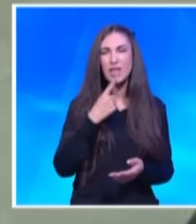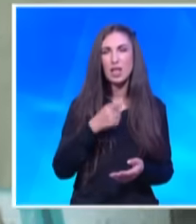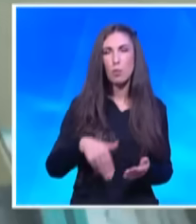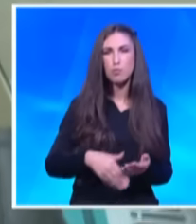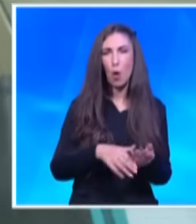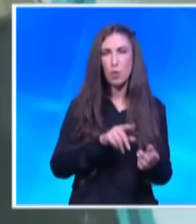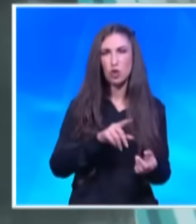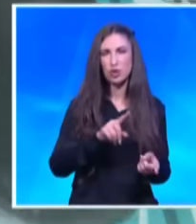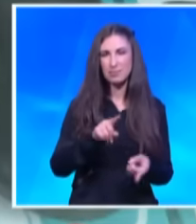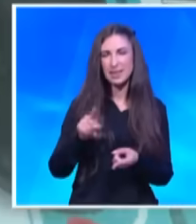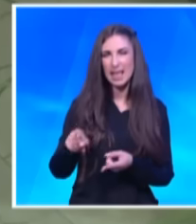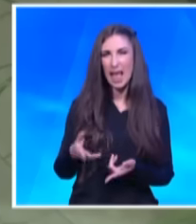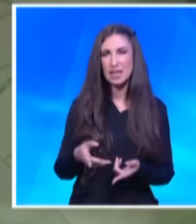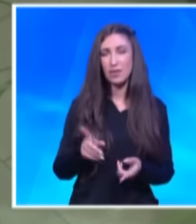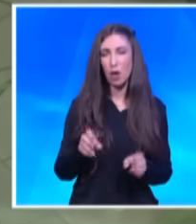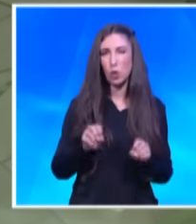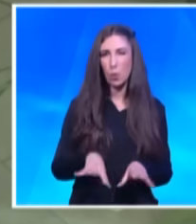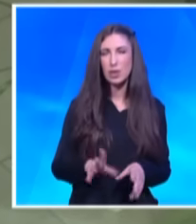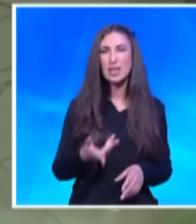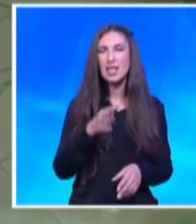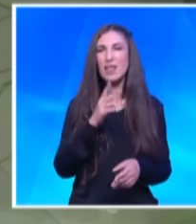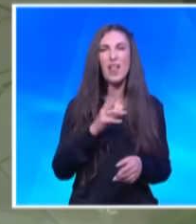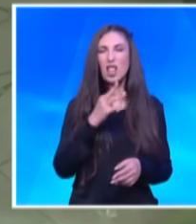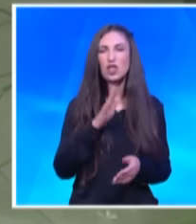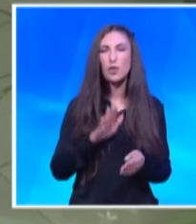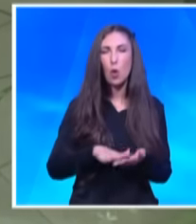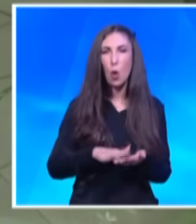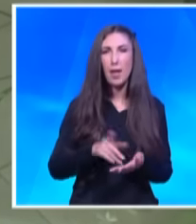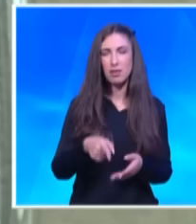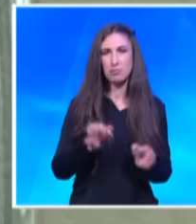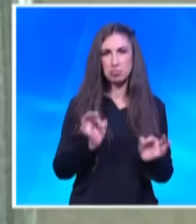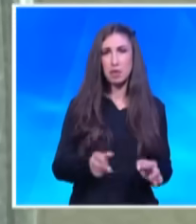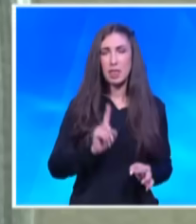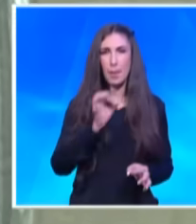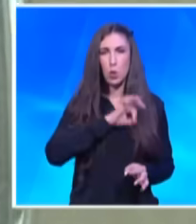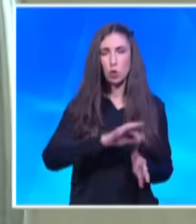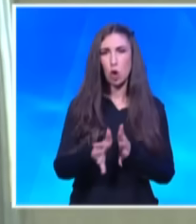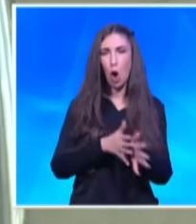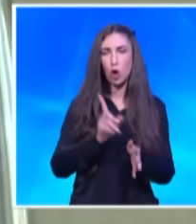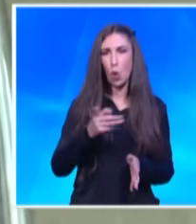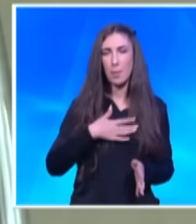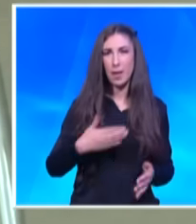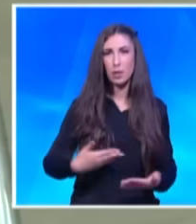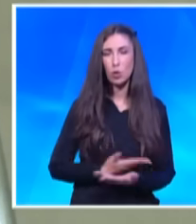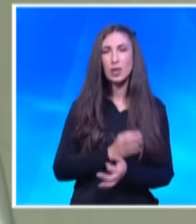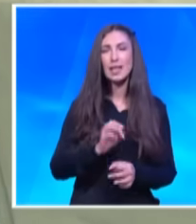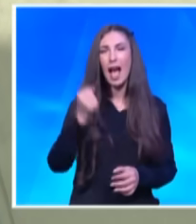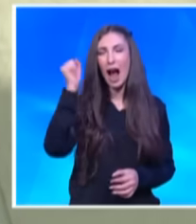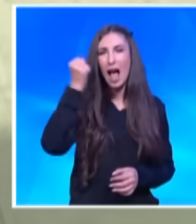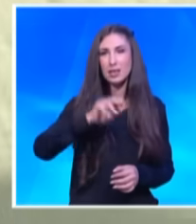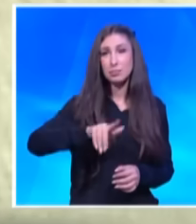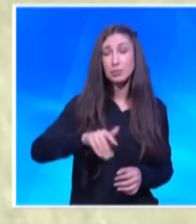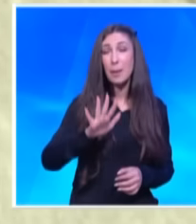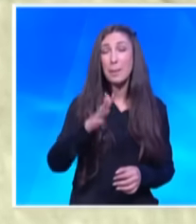вместо действително отпуснатите и суми по документи, които обаче реално не са достигали до хората в нужда. Така касата е ощетена с над